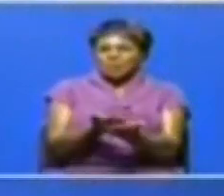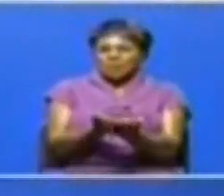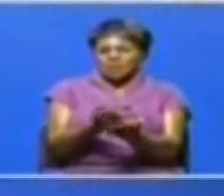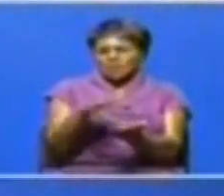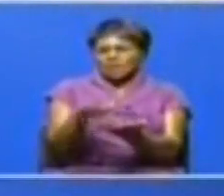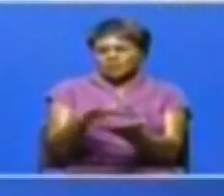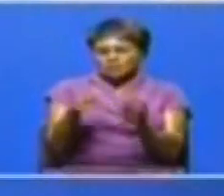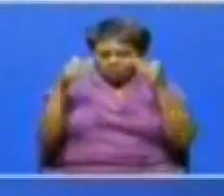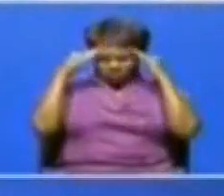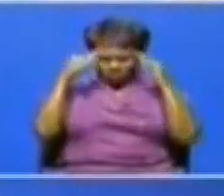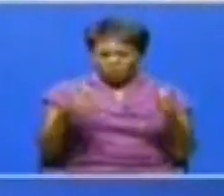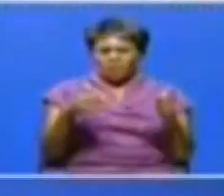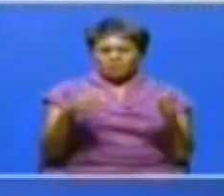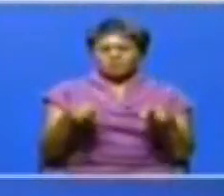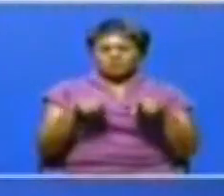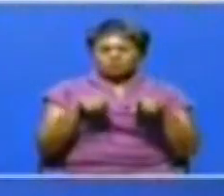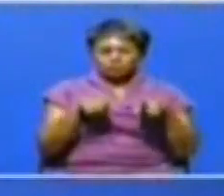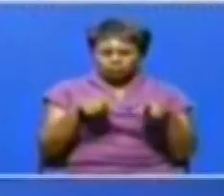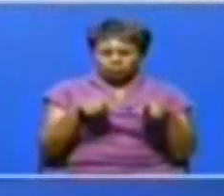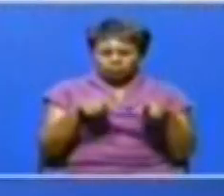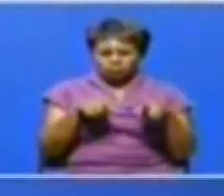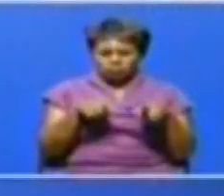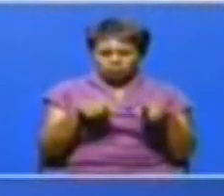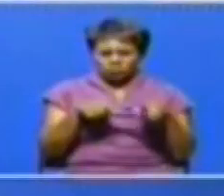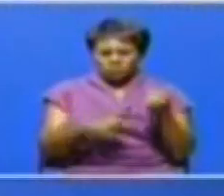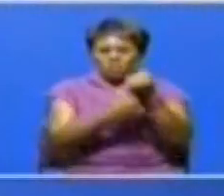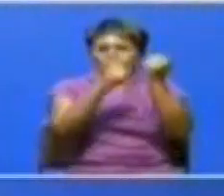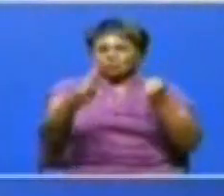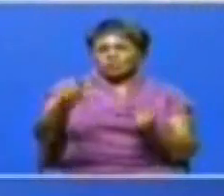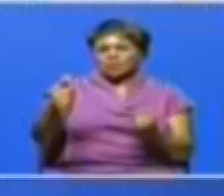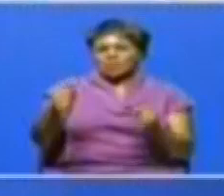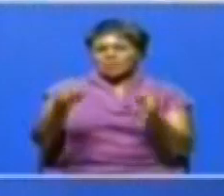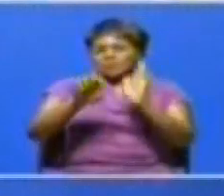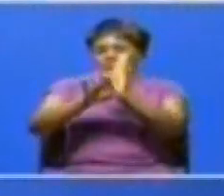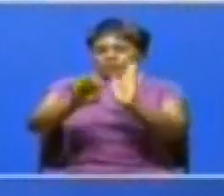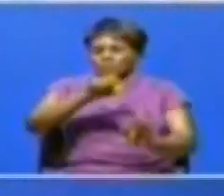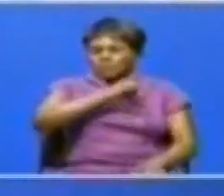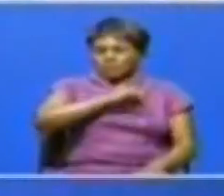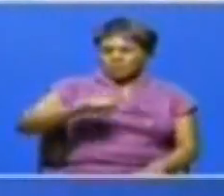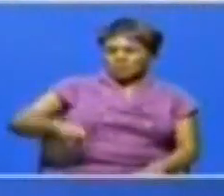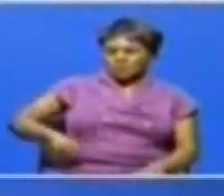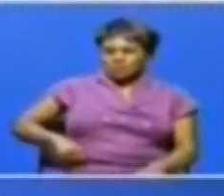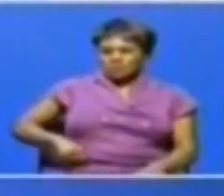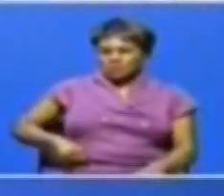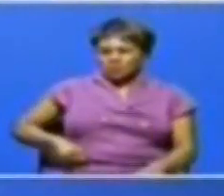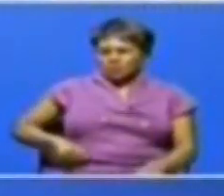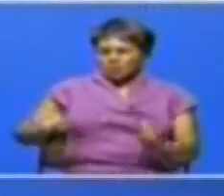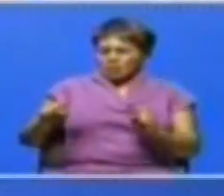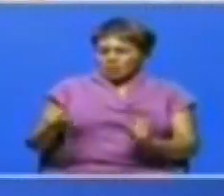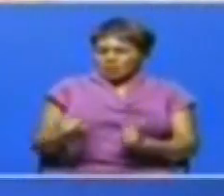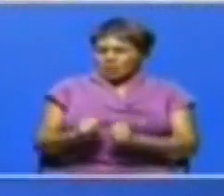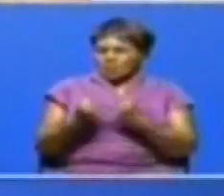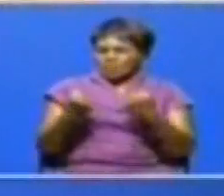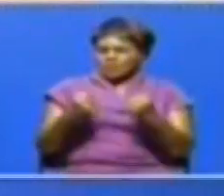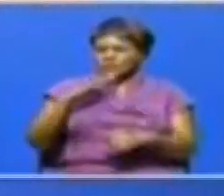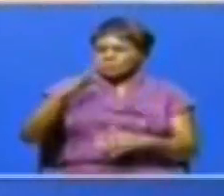mambo hayo yote yanaambatana. Ukienda kwa mfano bunge la seneta la Senate, utakuta vile viti